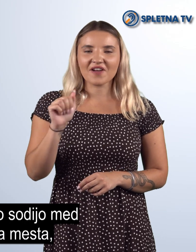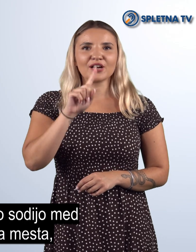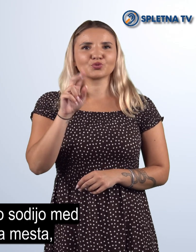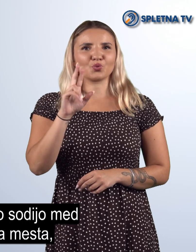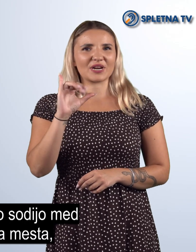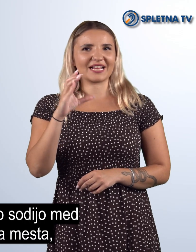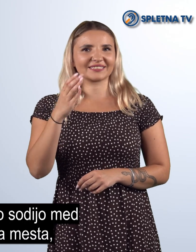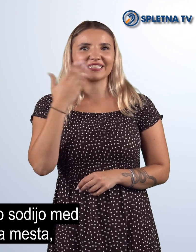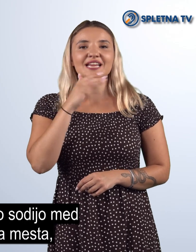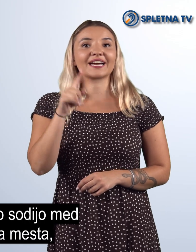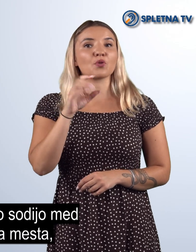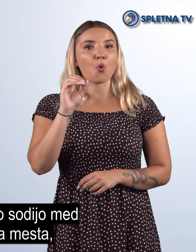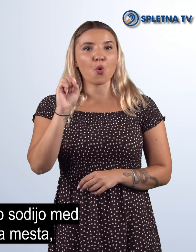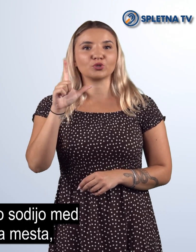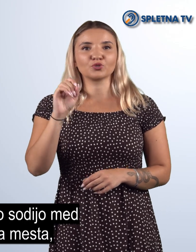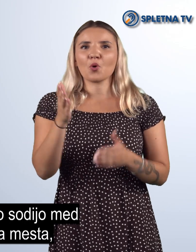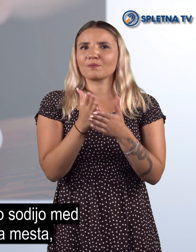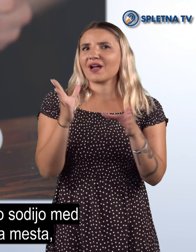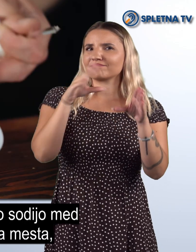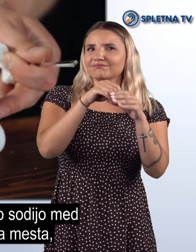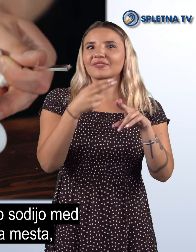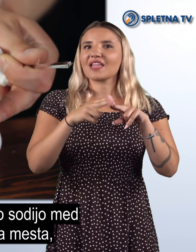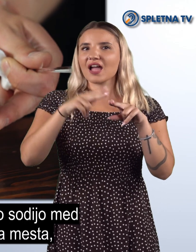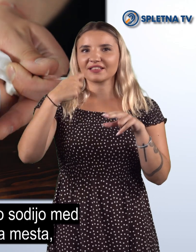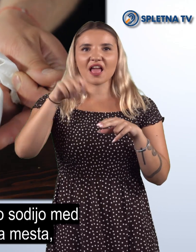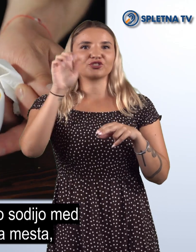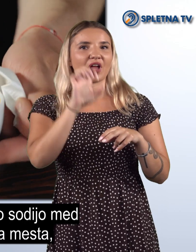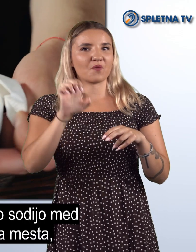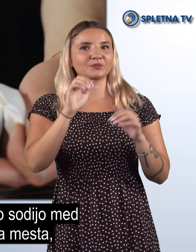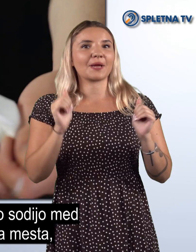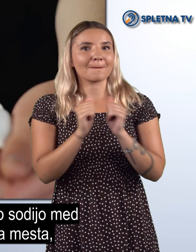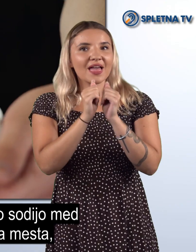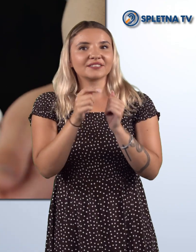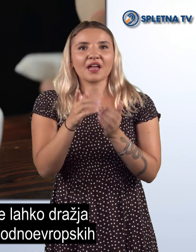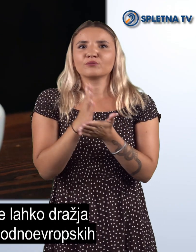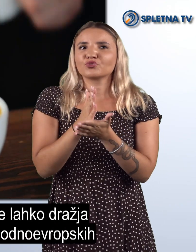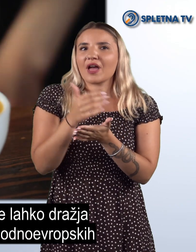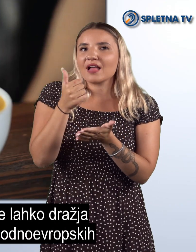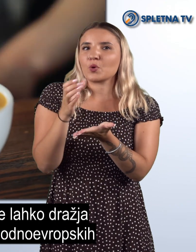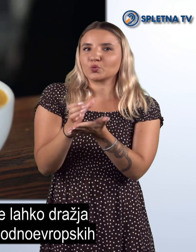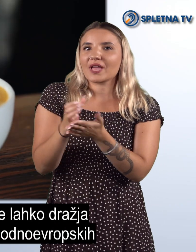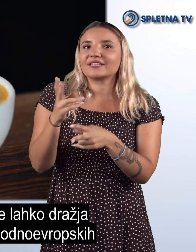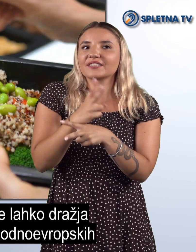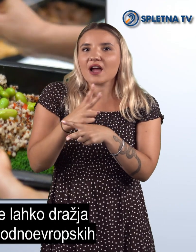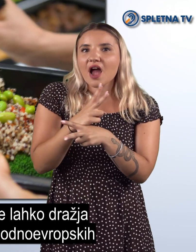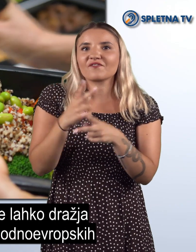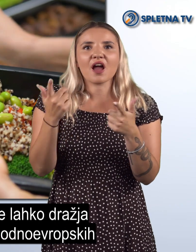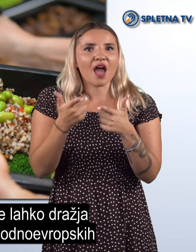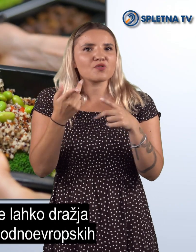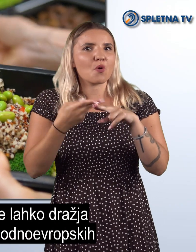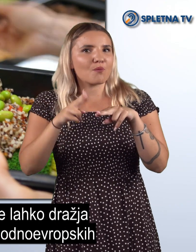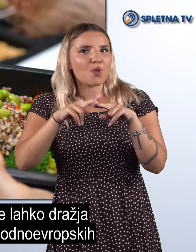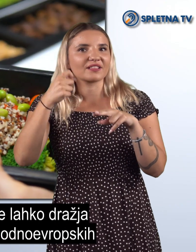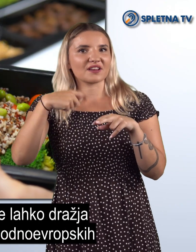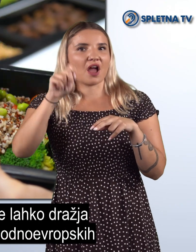Ženeva, Cirih in Oslo sodijo med najdražja evropska mesta, kjer je že skodelica kave lahko dražja od kosila